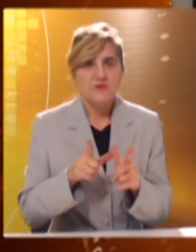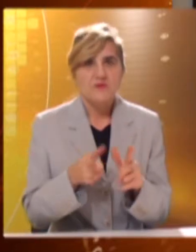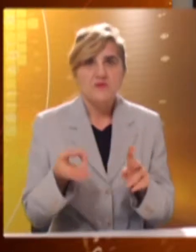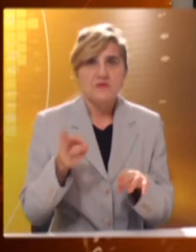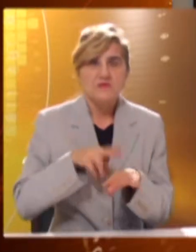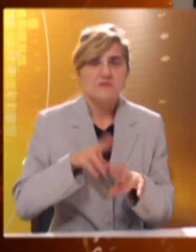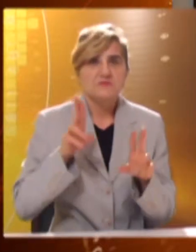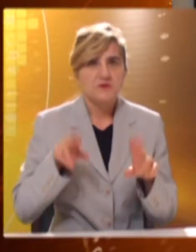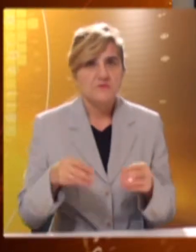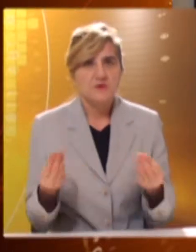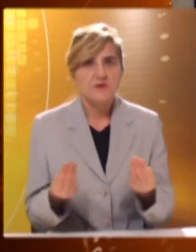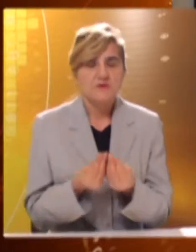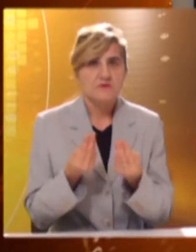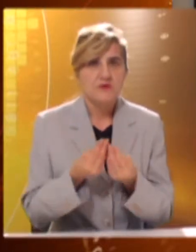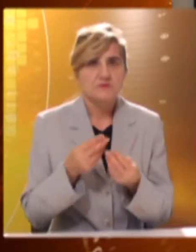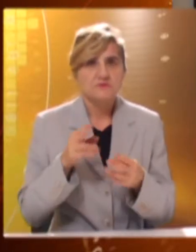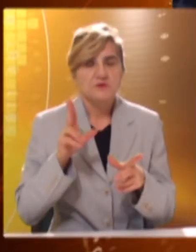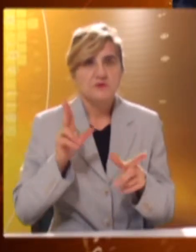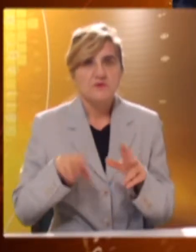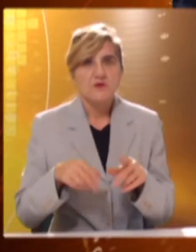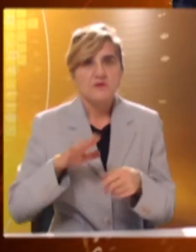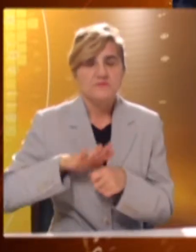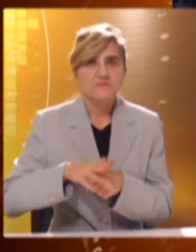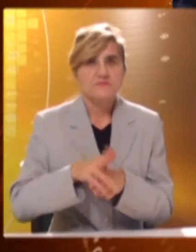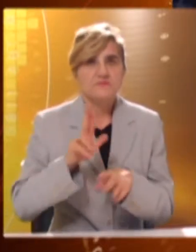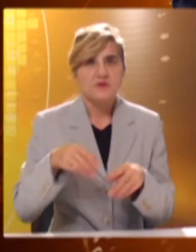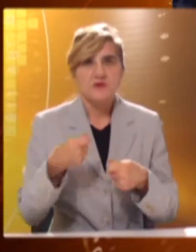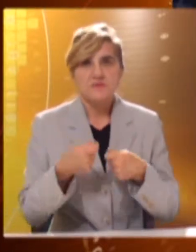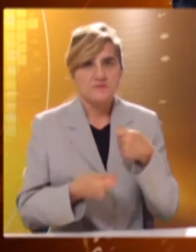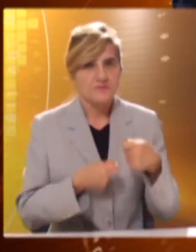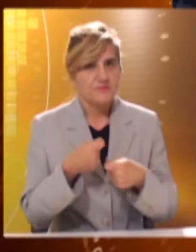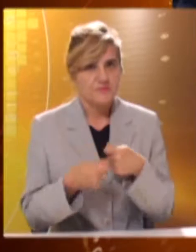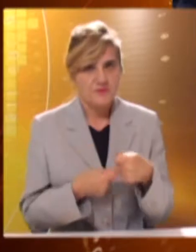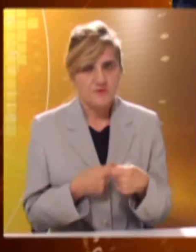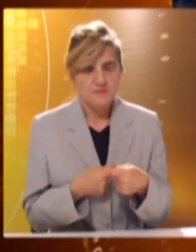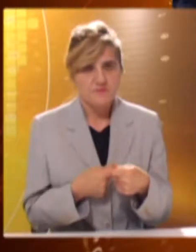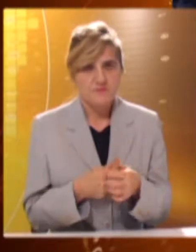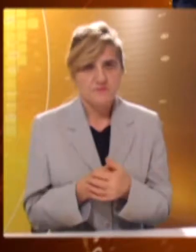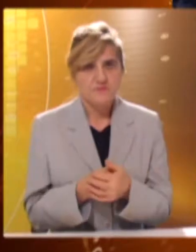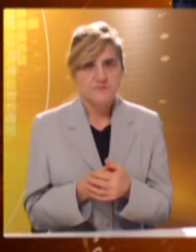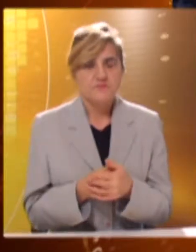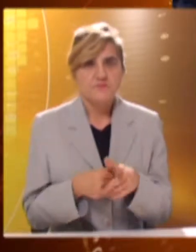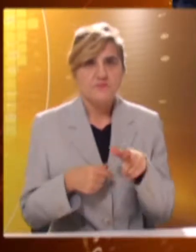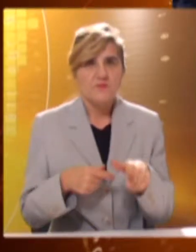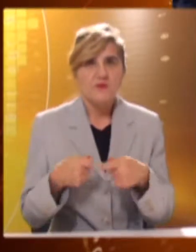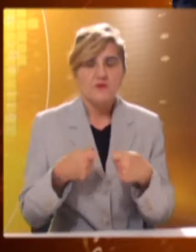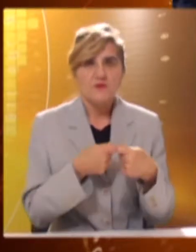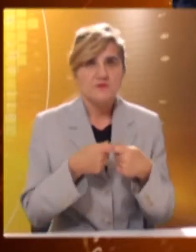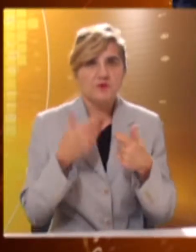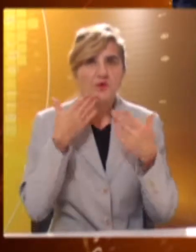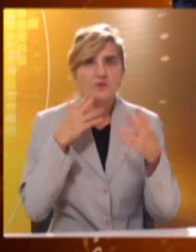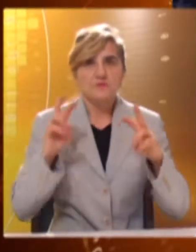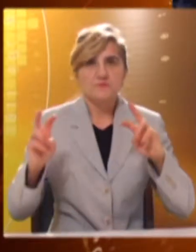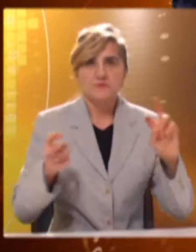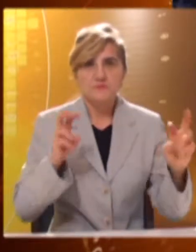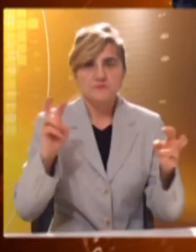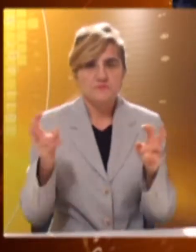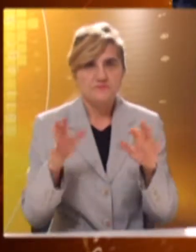za zlostavljanje i diskriminaciju na radu. Agencija je prepoznata u javnosti kao institucija koja uspešno rešava tu vrstu